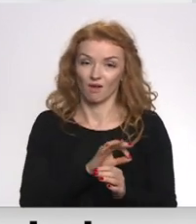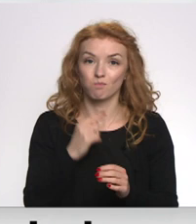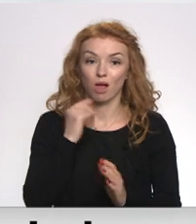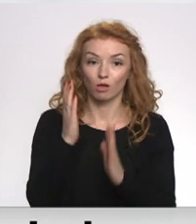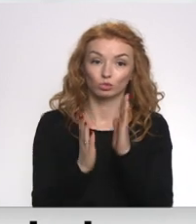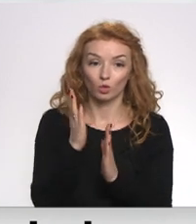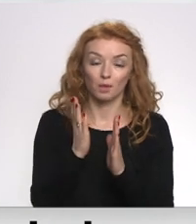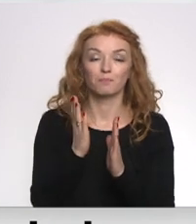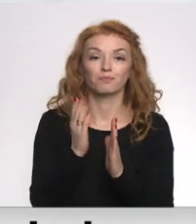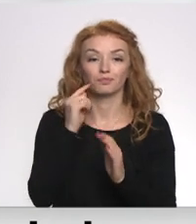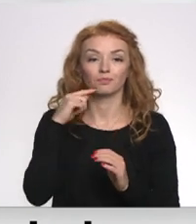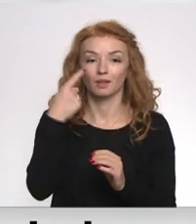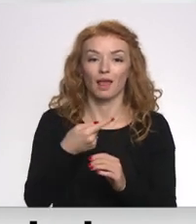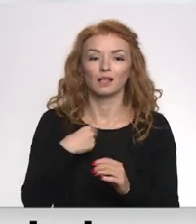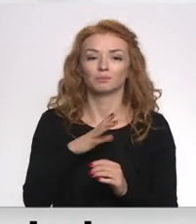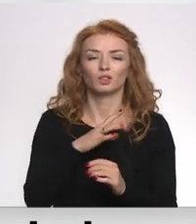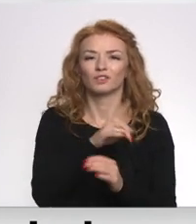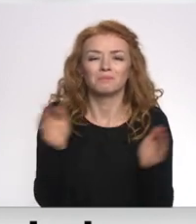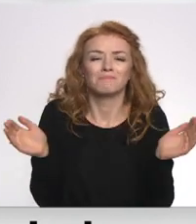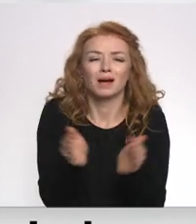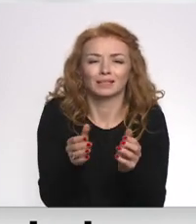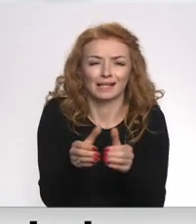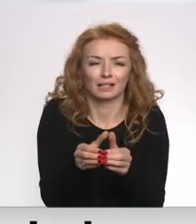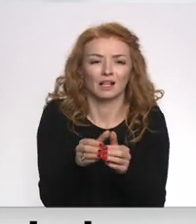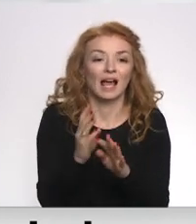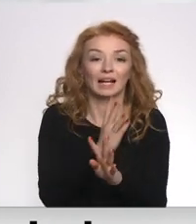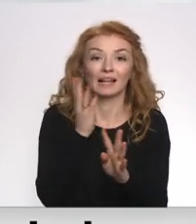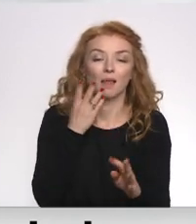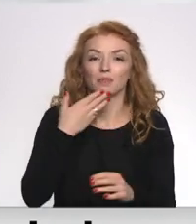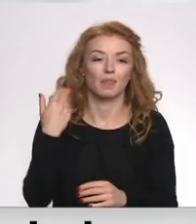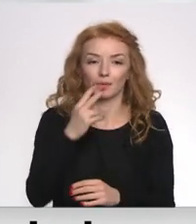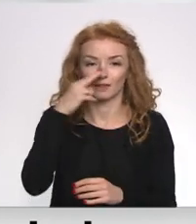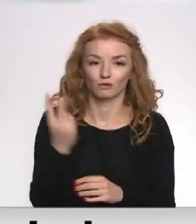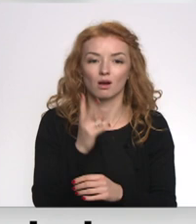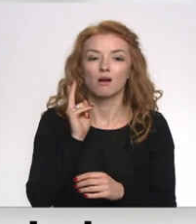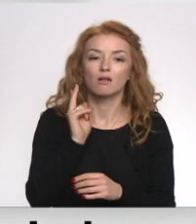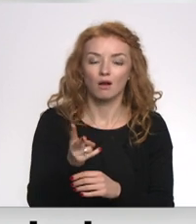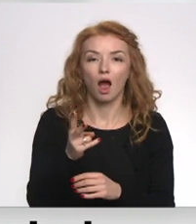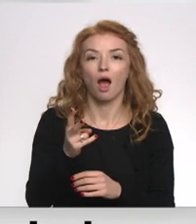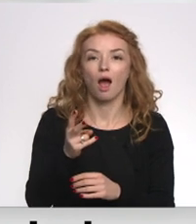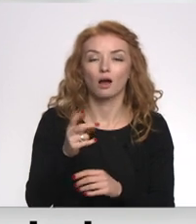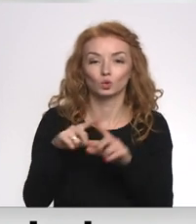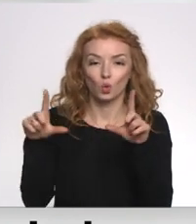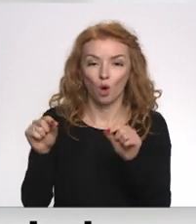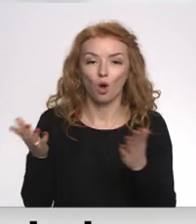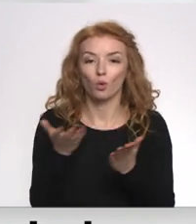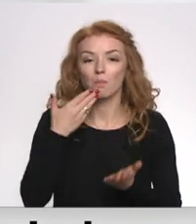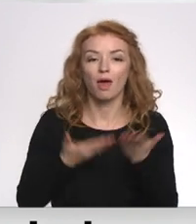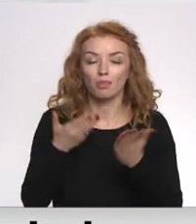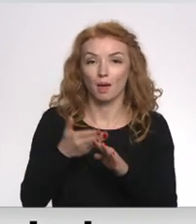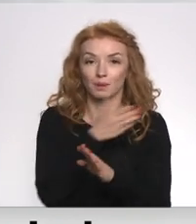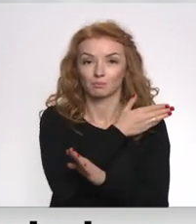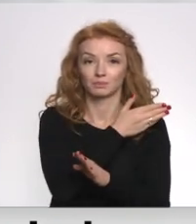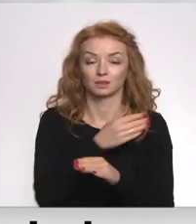Biju vēlēt vismazākajā iecirknī savā mūžā. Vismaz rinda nebija 2 stundas kā Hercogistas ģimnāzijā, kurā mēģināju pirms